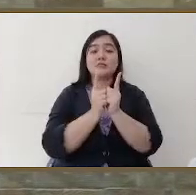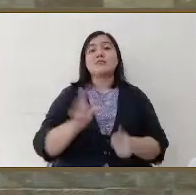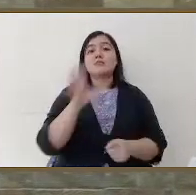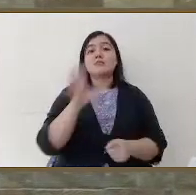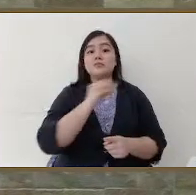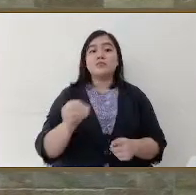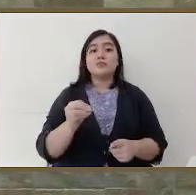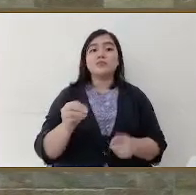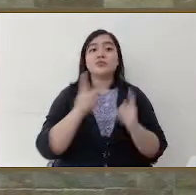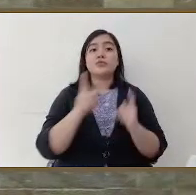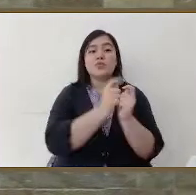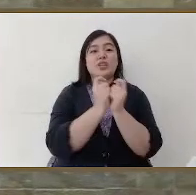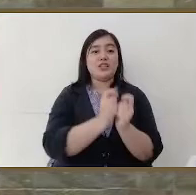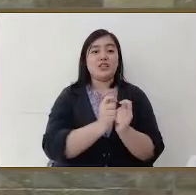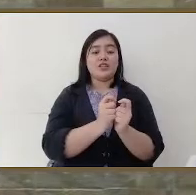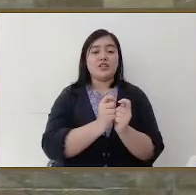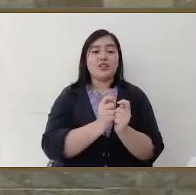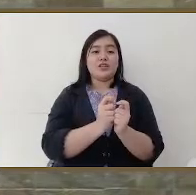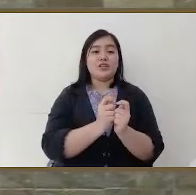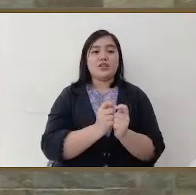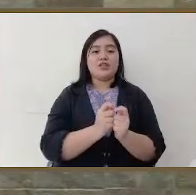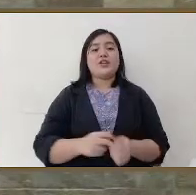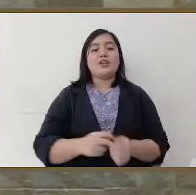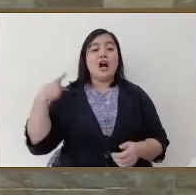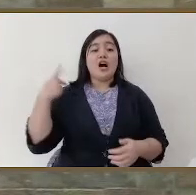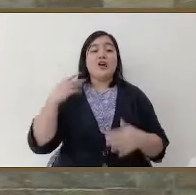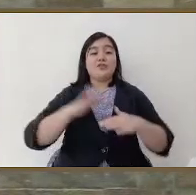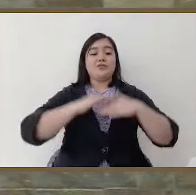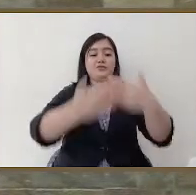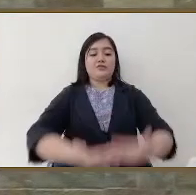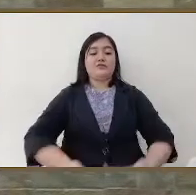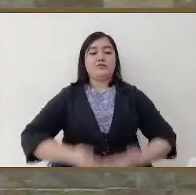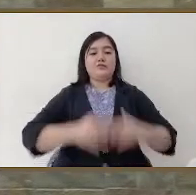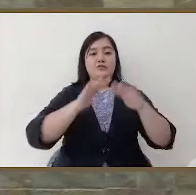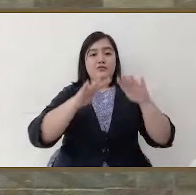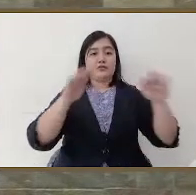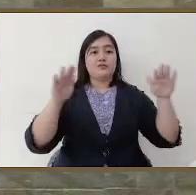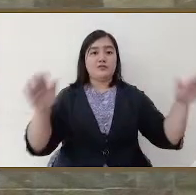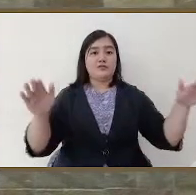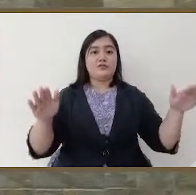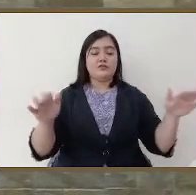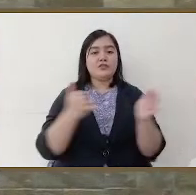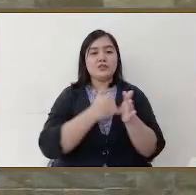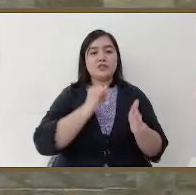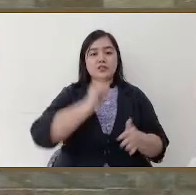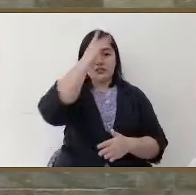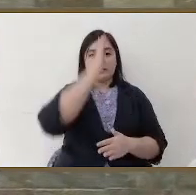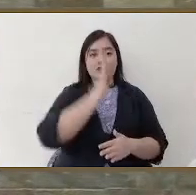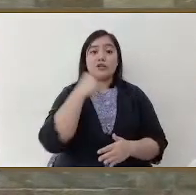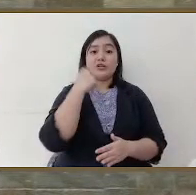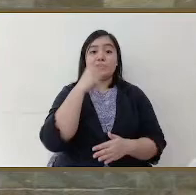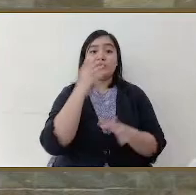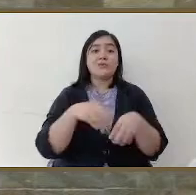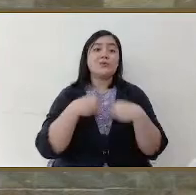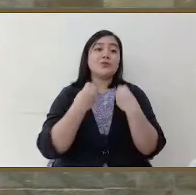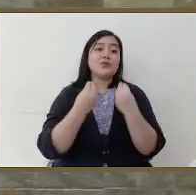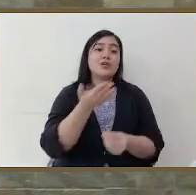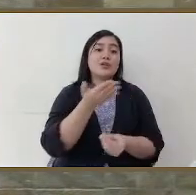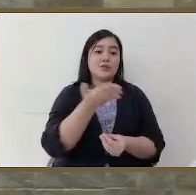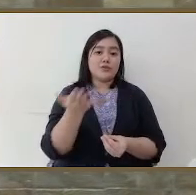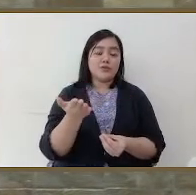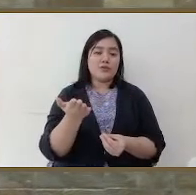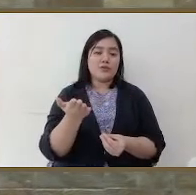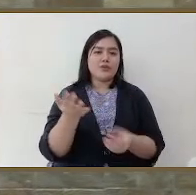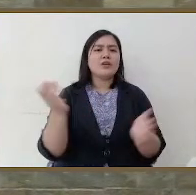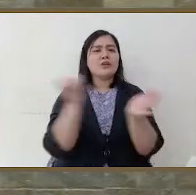something. It is God who gave you that. That's why you must give your family the great